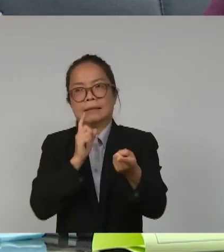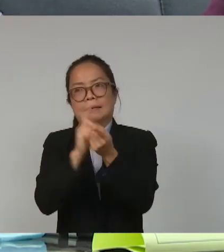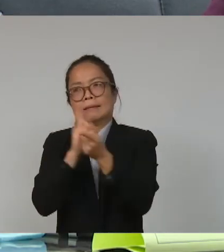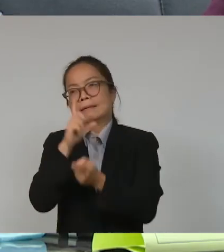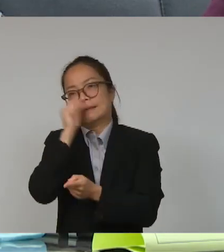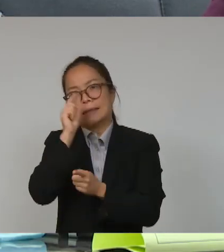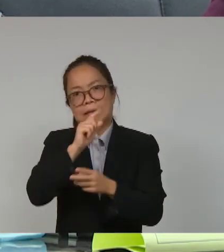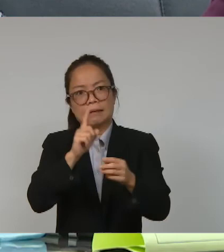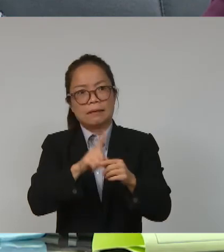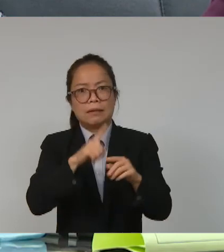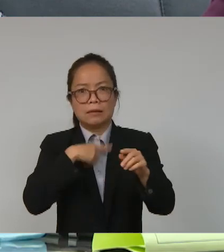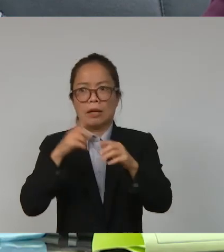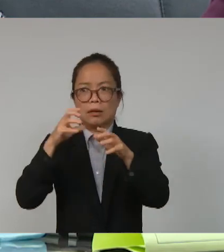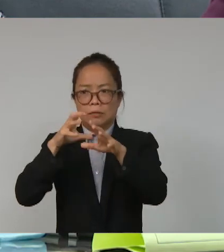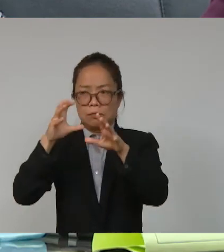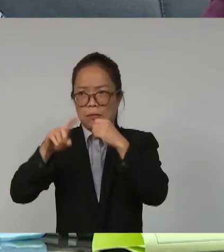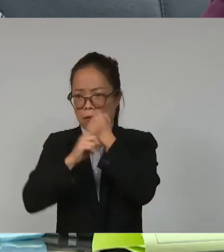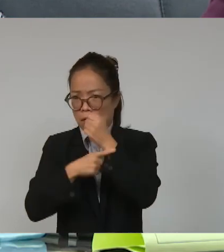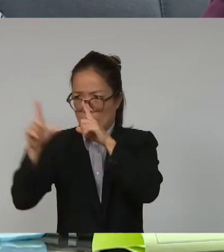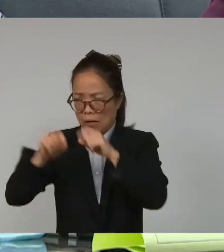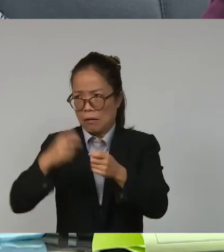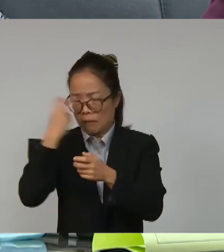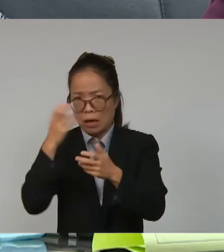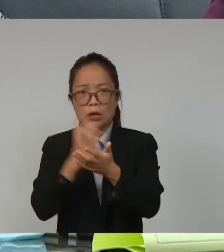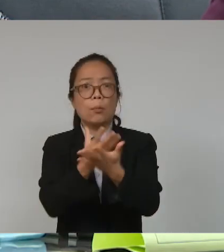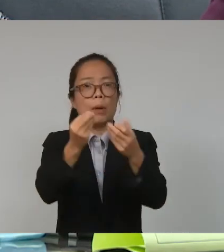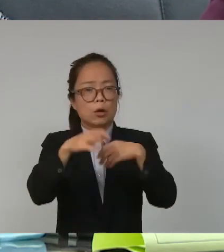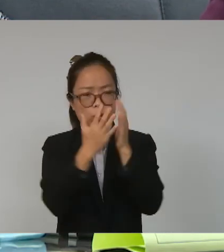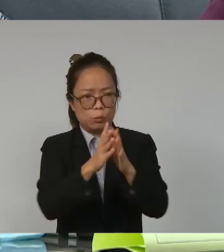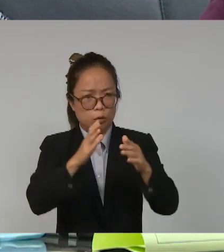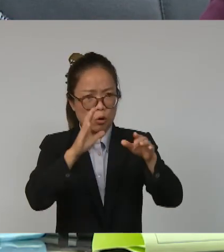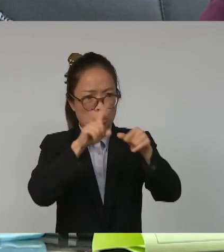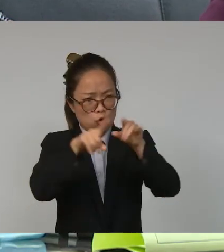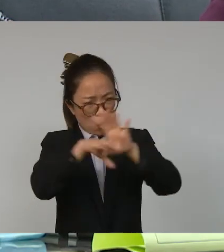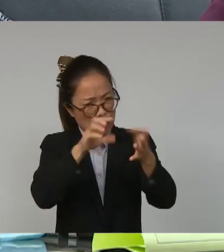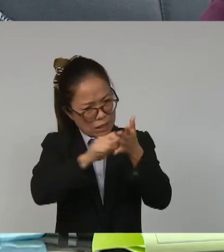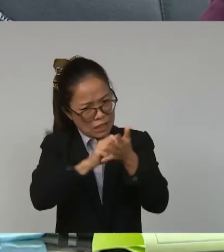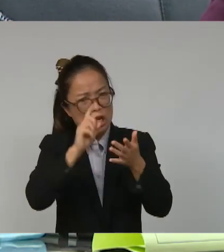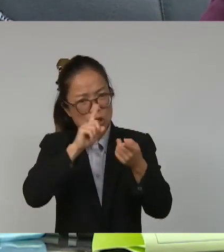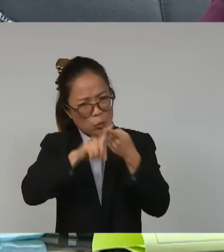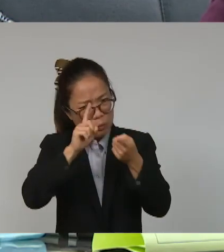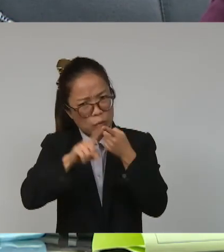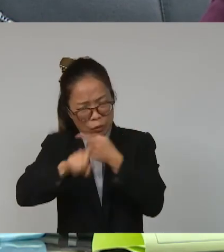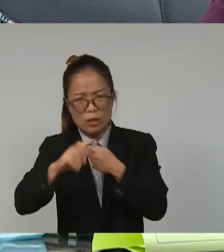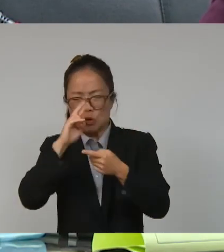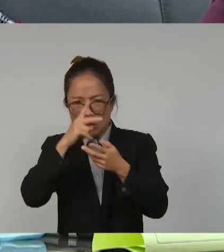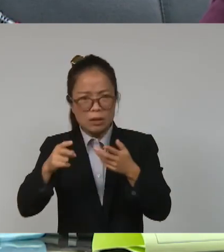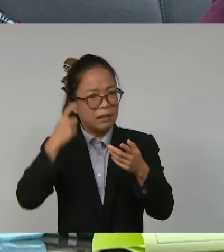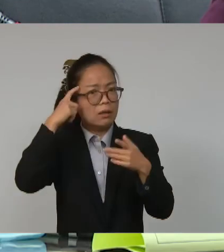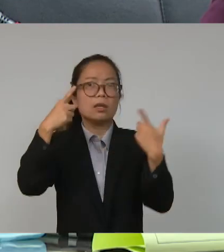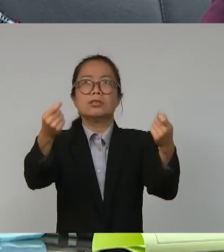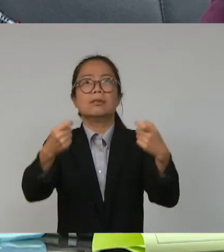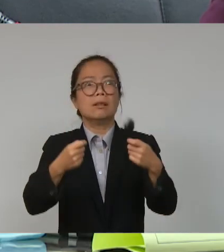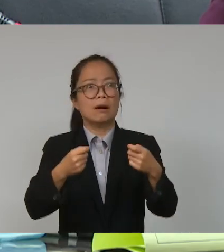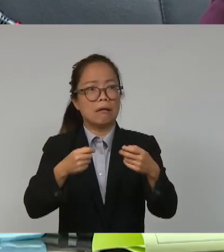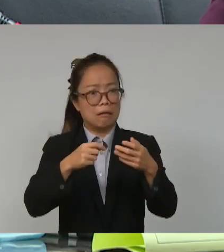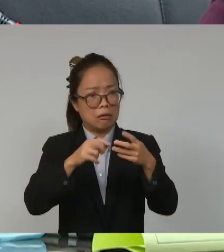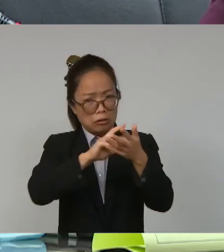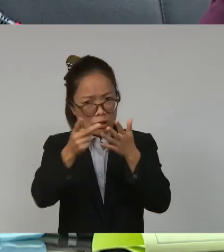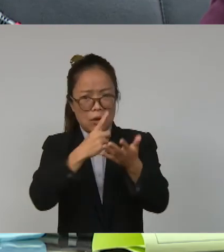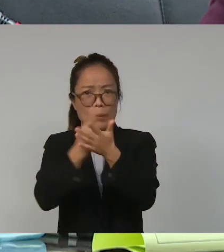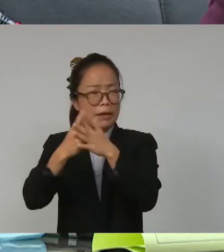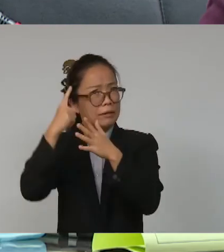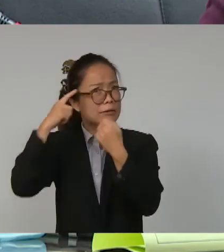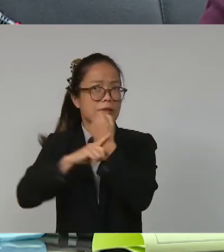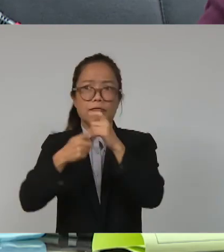中央主管机关不做合法性监督，都在搞国文老师啊，说你应该这一句要怎么表达啊，意思也不是一样吗？那每个人见仁见